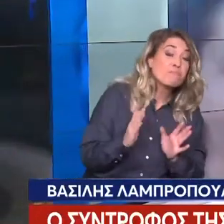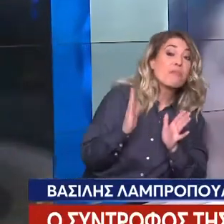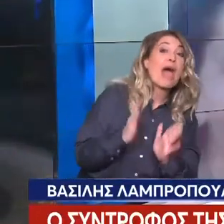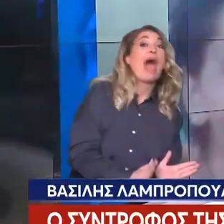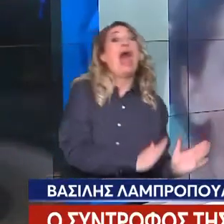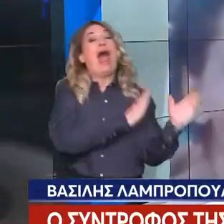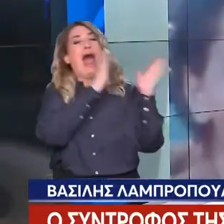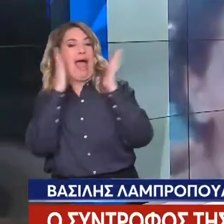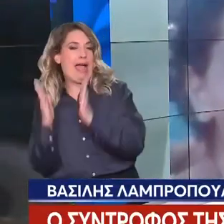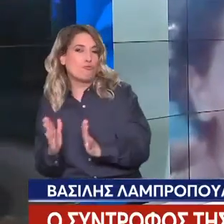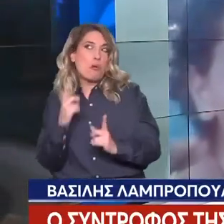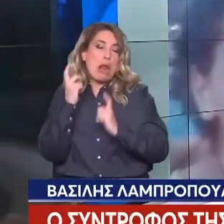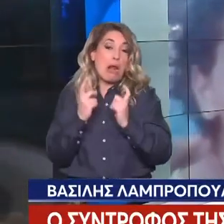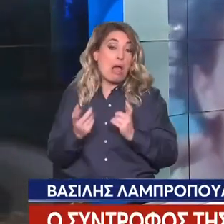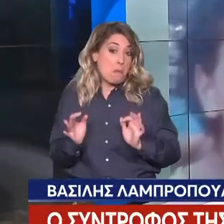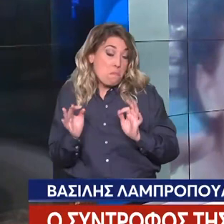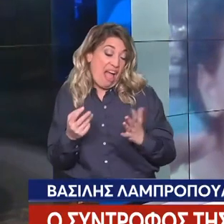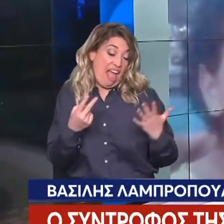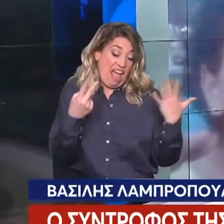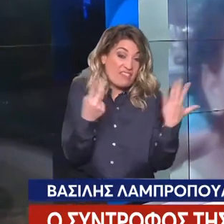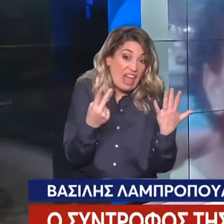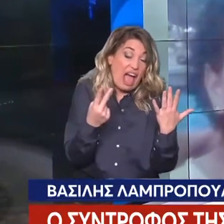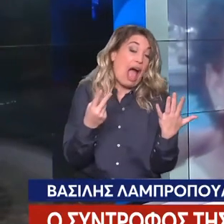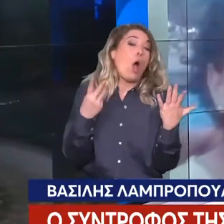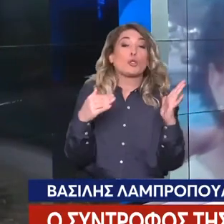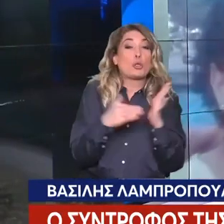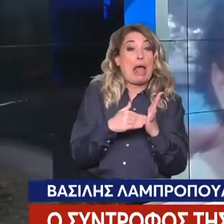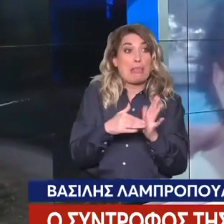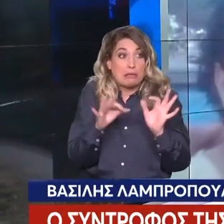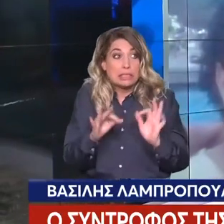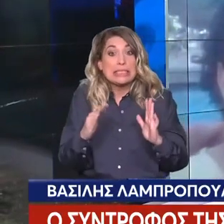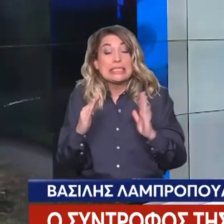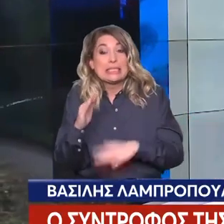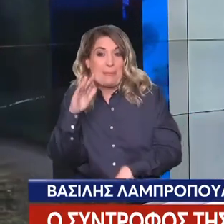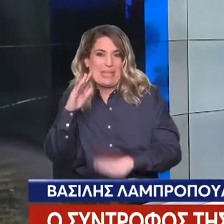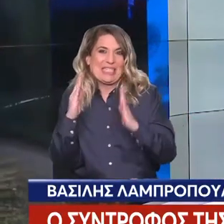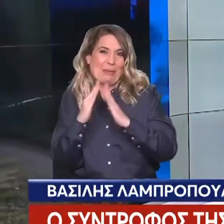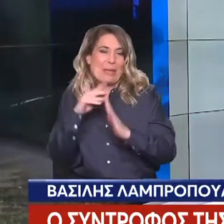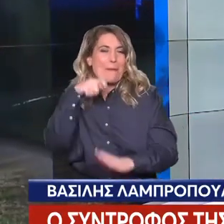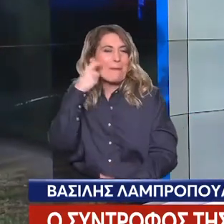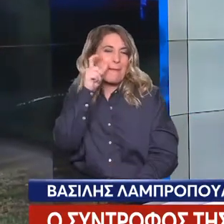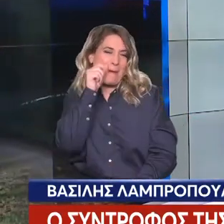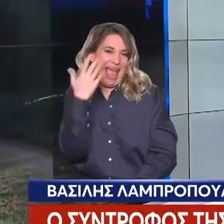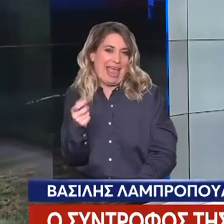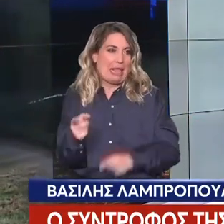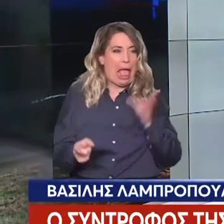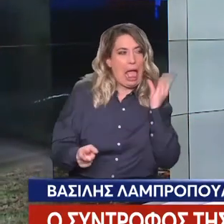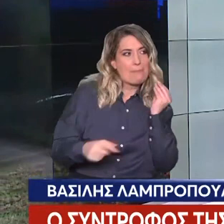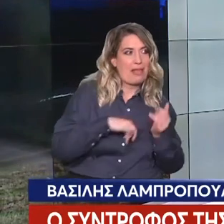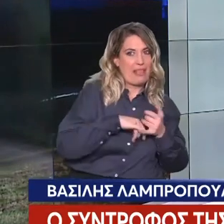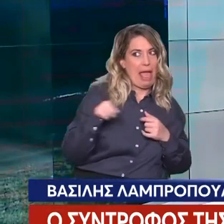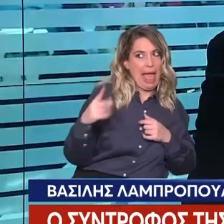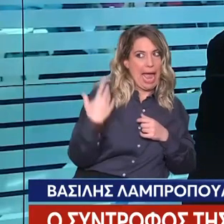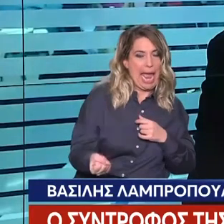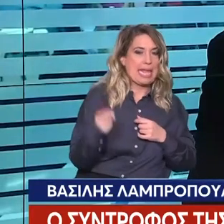τα 6-7 χιλιάδες ευρώ στο σπίτι της. Το πατρικό σπίτι της. Το πατρικό σπίτι. Ο ίδιος λοιπόν